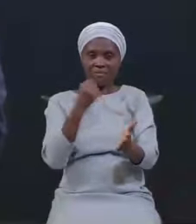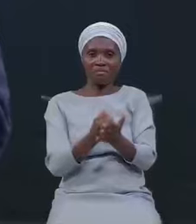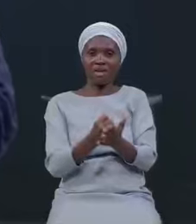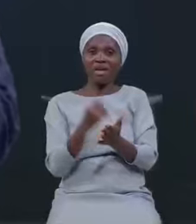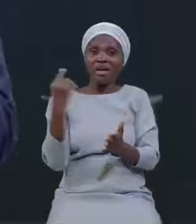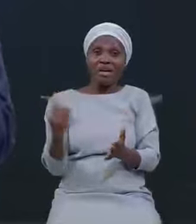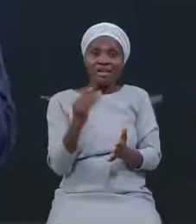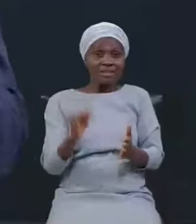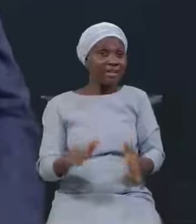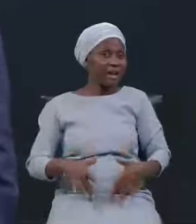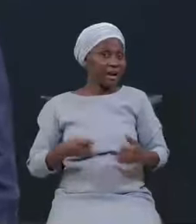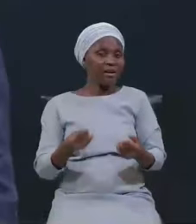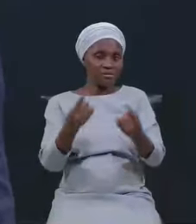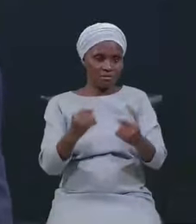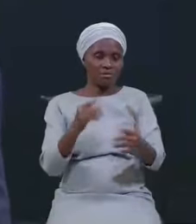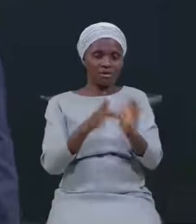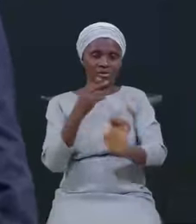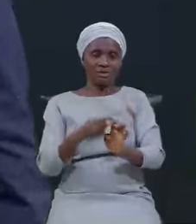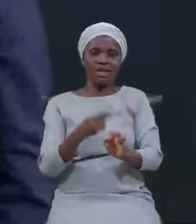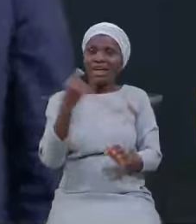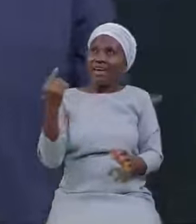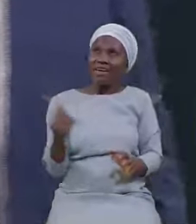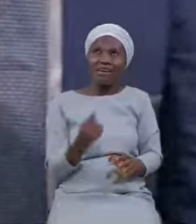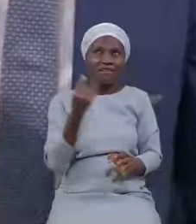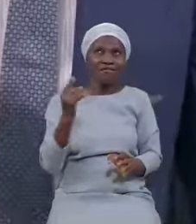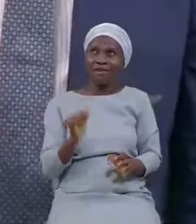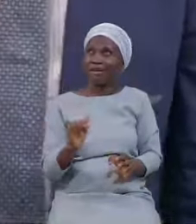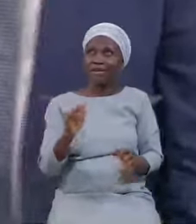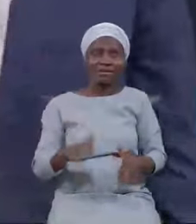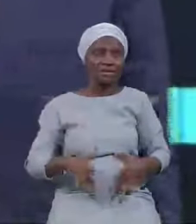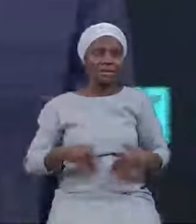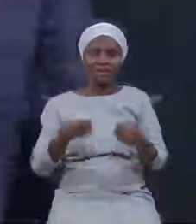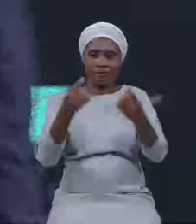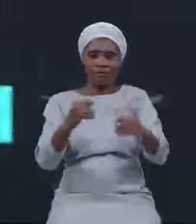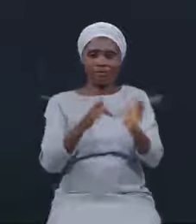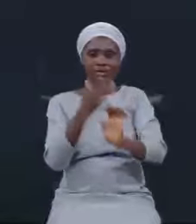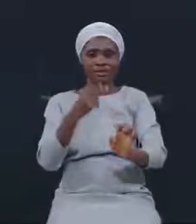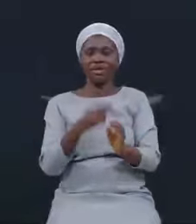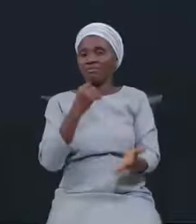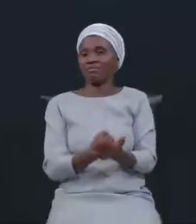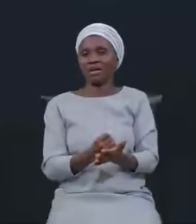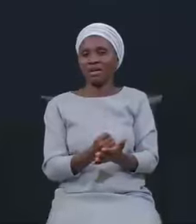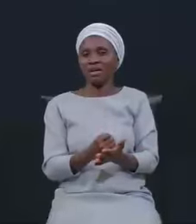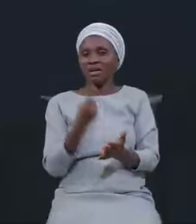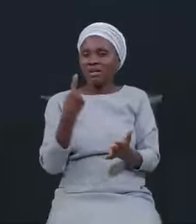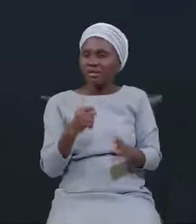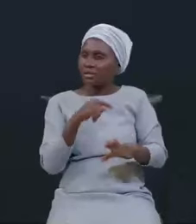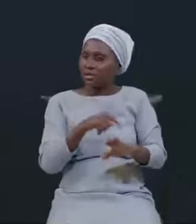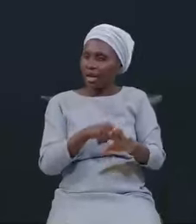vie éternelle est venue. Et dès que tu crois au Seigneur